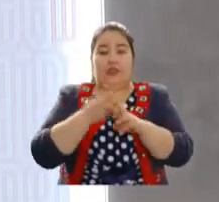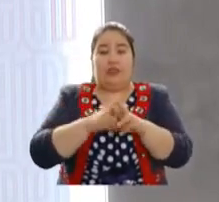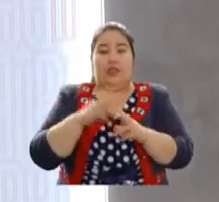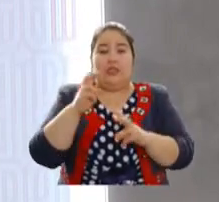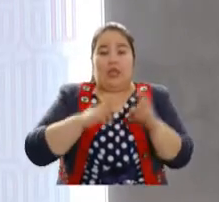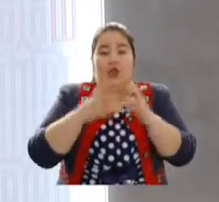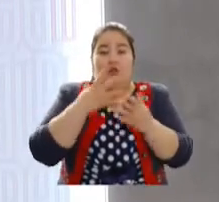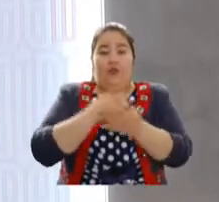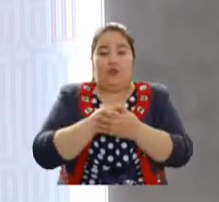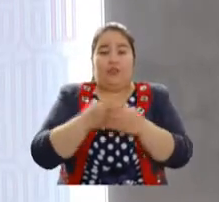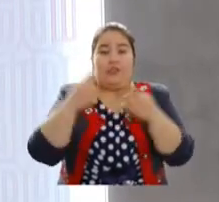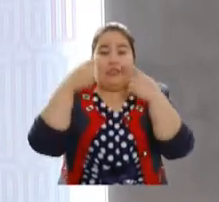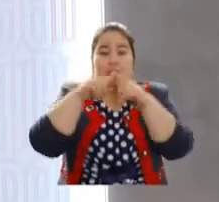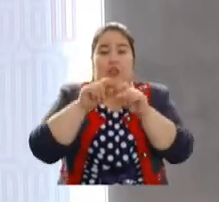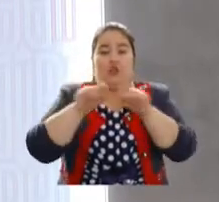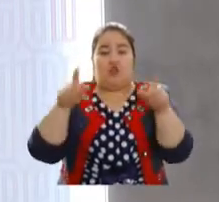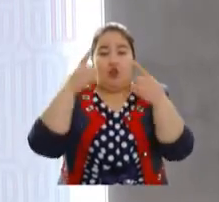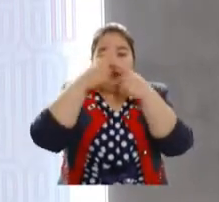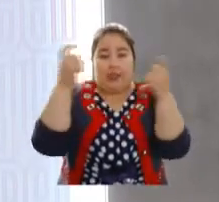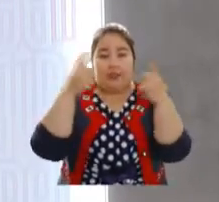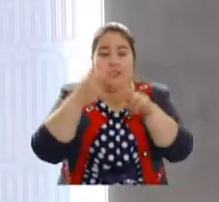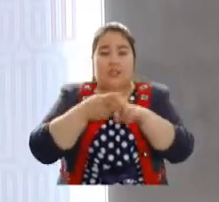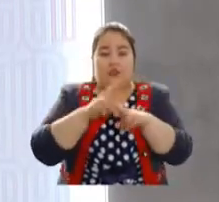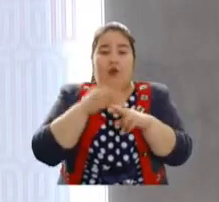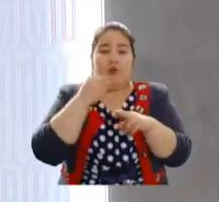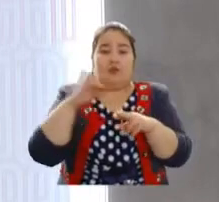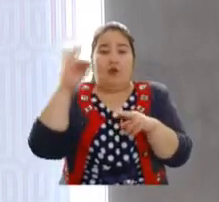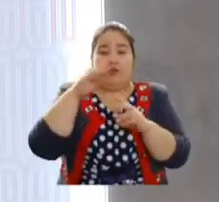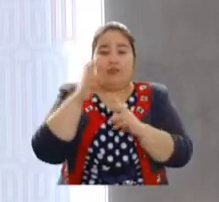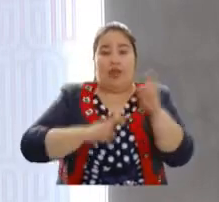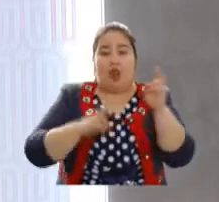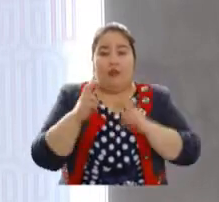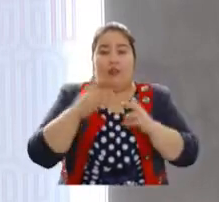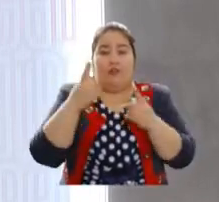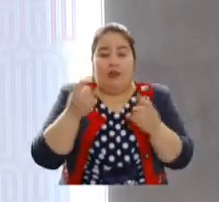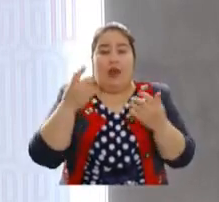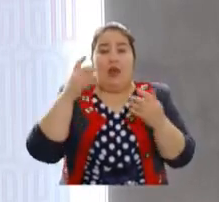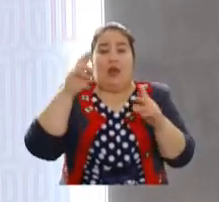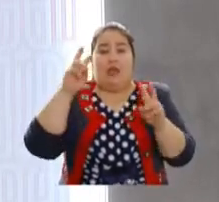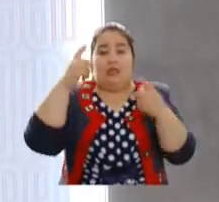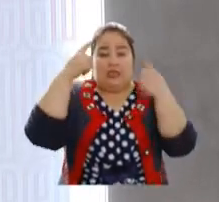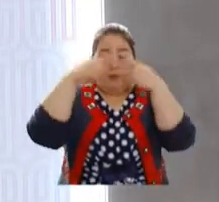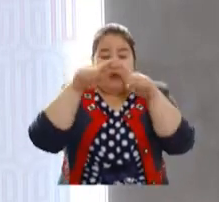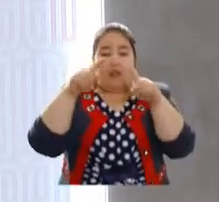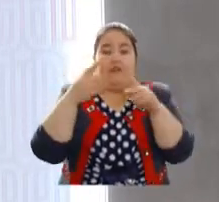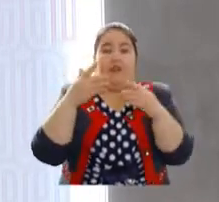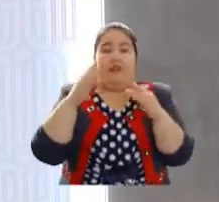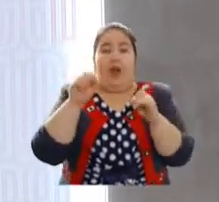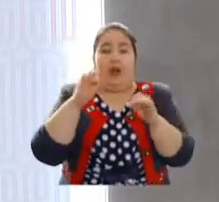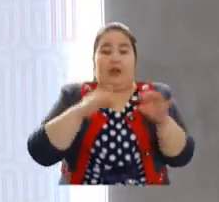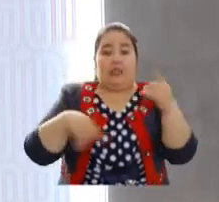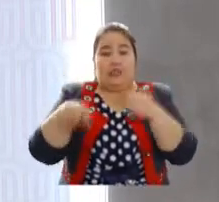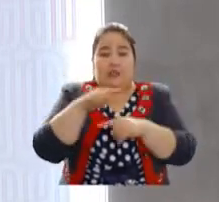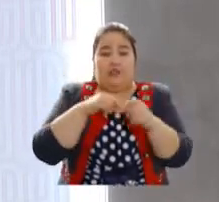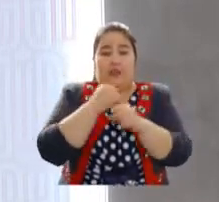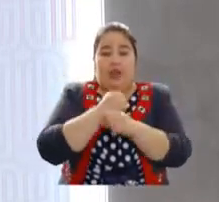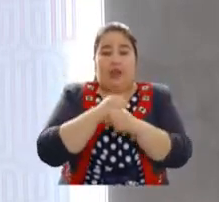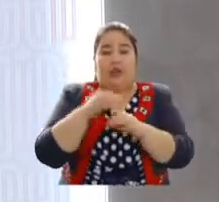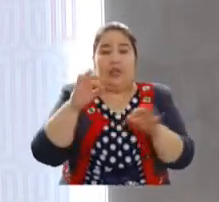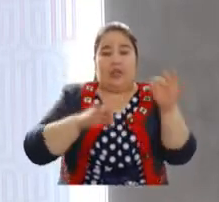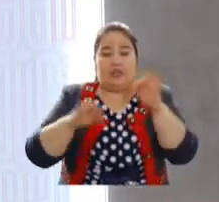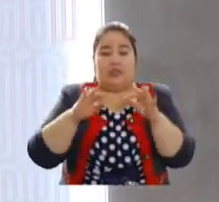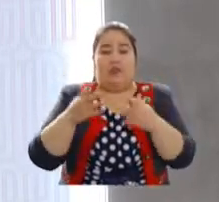sanoati texnologiyalarini joriy etish, oziq-ovqat sanoati hamda zamonaviy agrologistik agrosanoat klasterlari